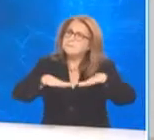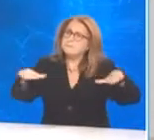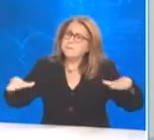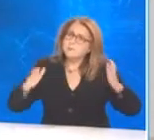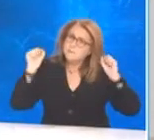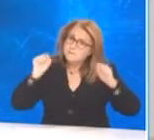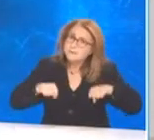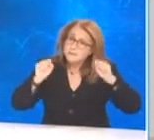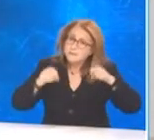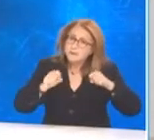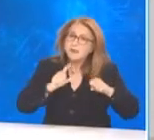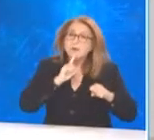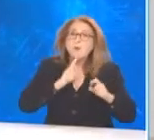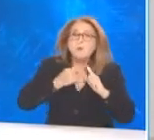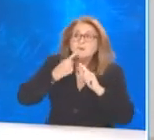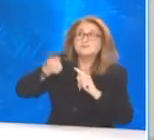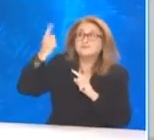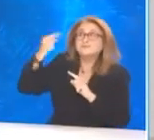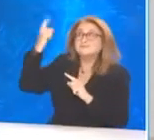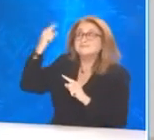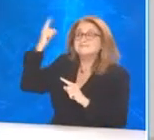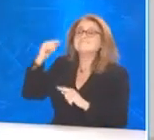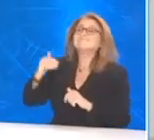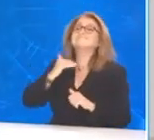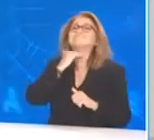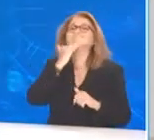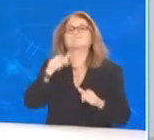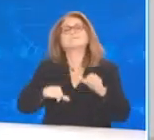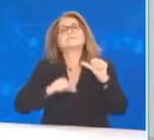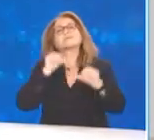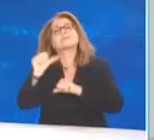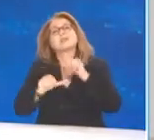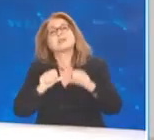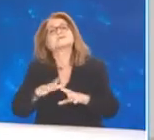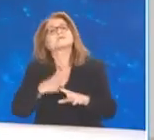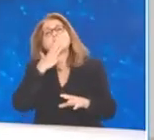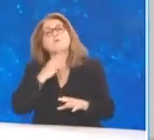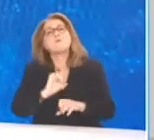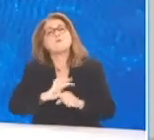της πανδημίας να είναι ίδιος με οποιαδήποτε άλλη προηγούμενη περίοδο.